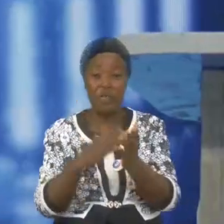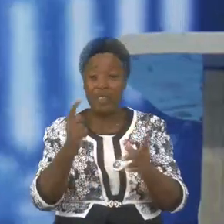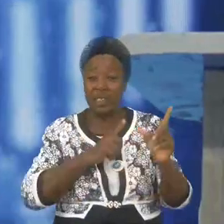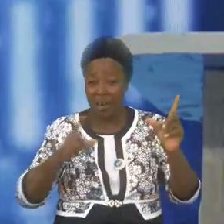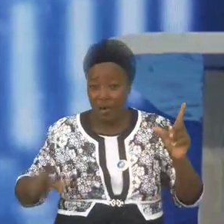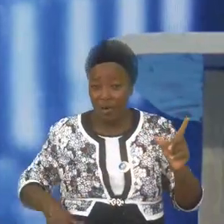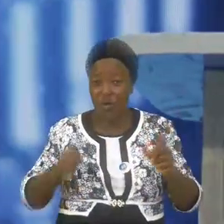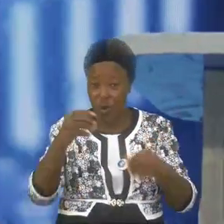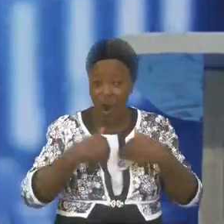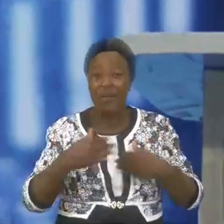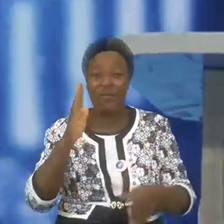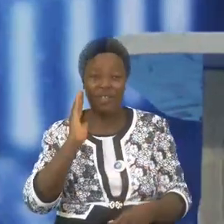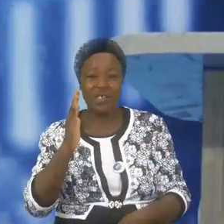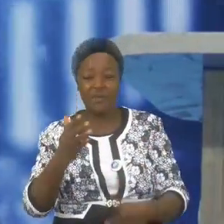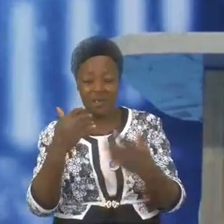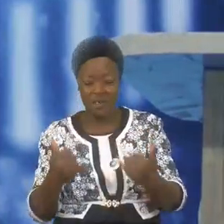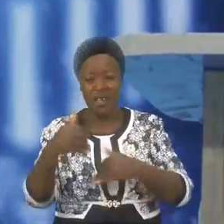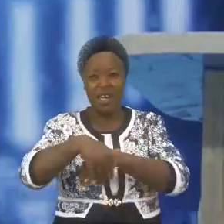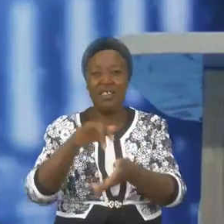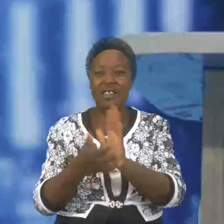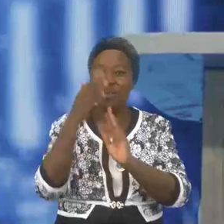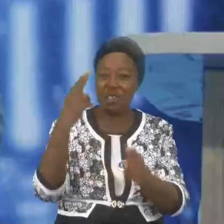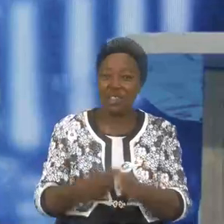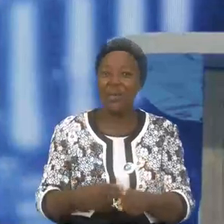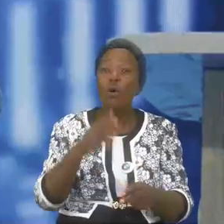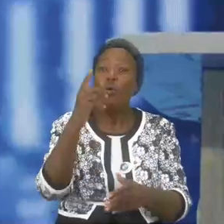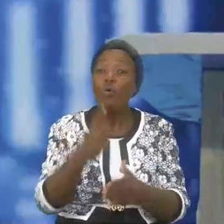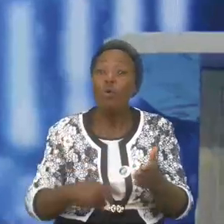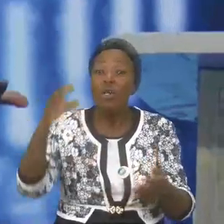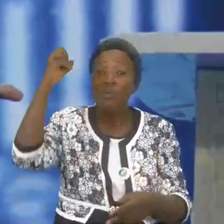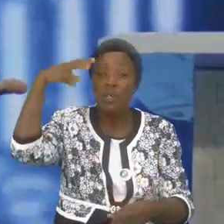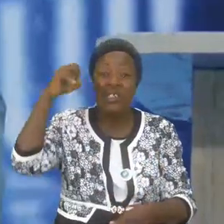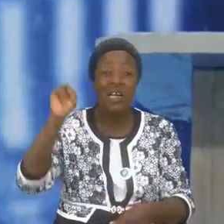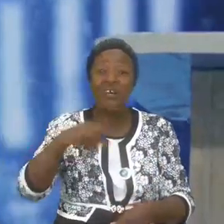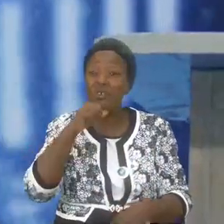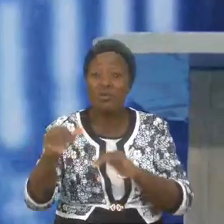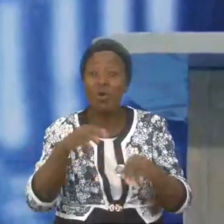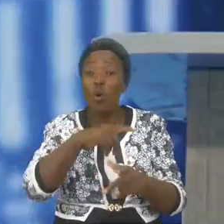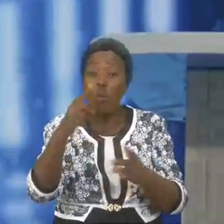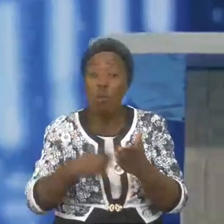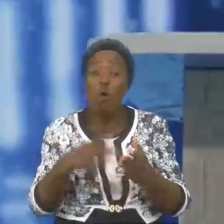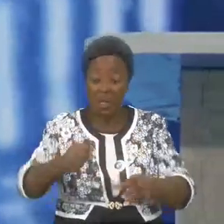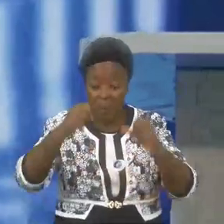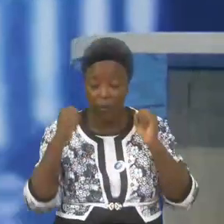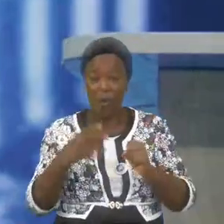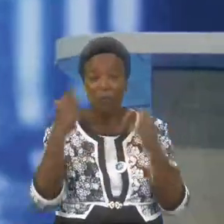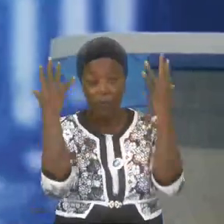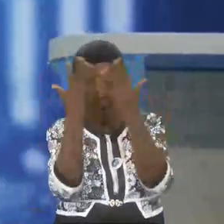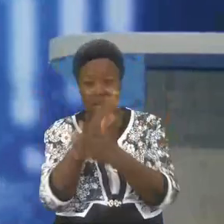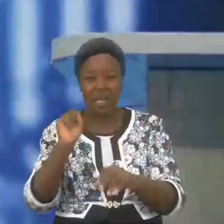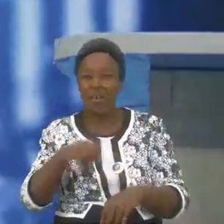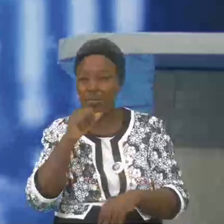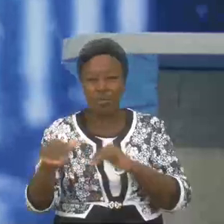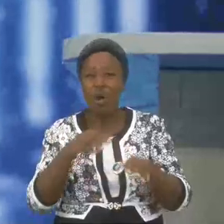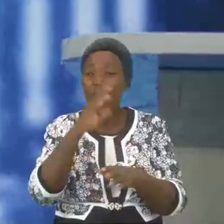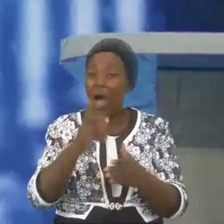Dieu des cieux et tu auras un témoignage ce soir. Ce que les magiciens ne peuvent pas faire, ce que les puissants des ténèbres ne peuvent pas faire